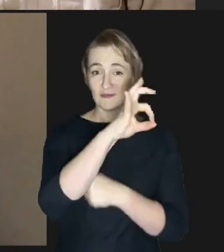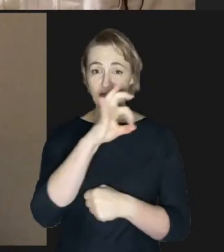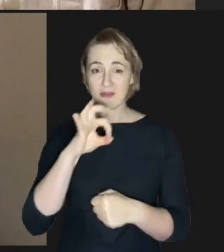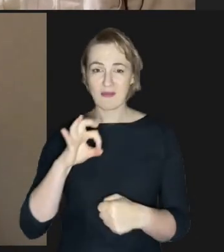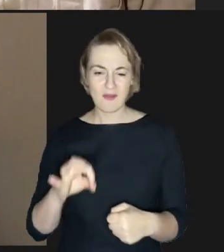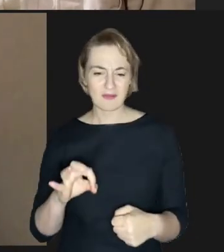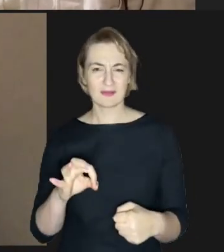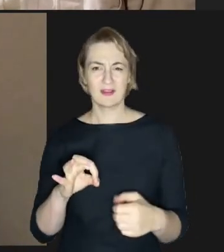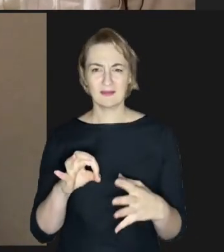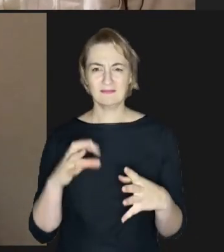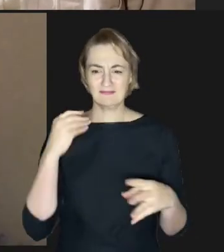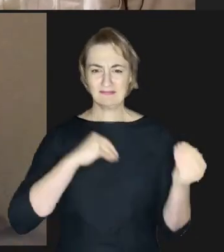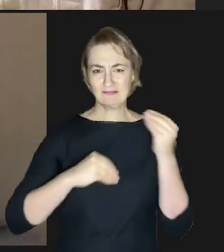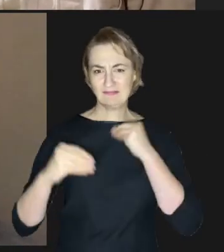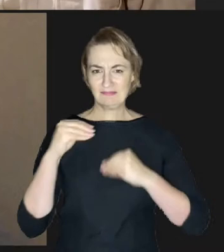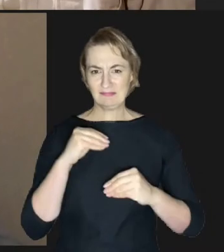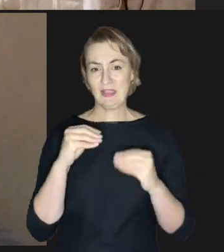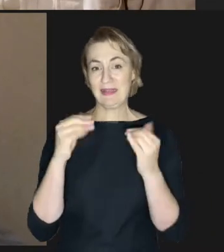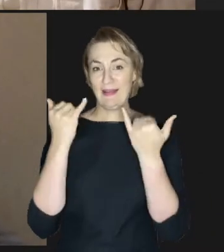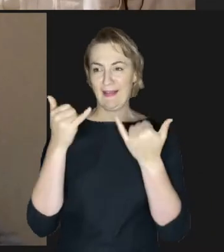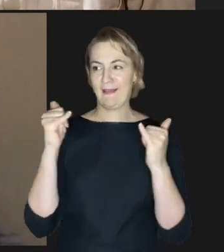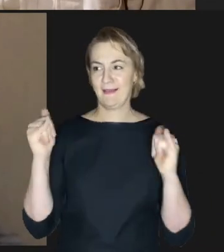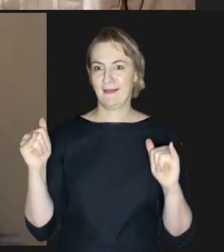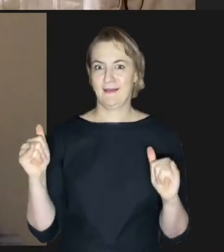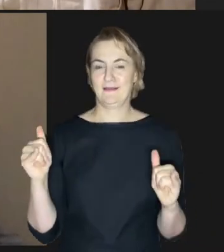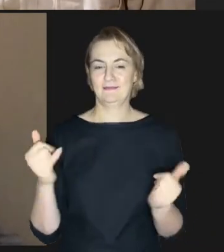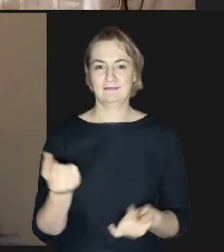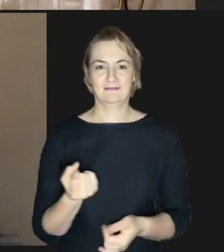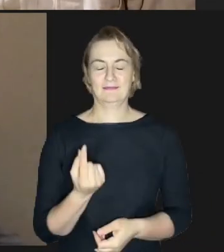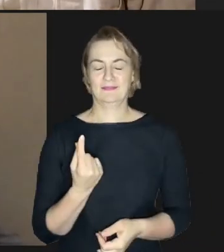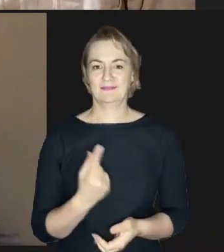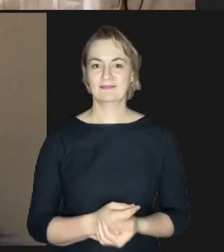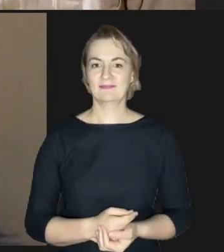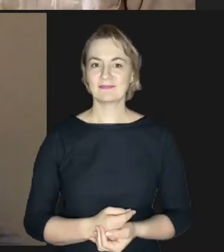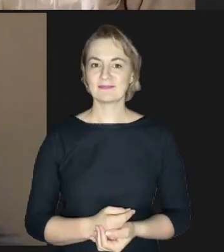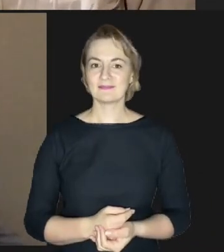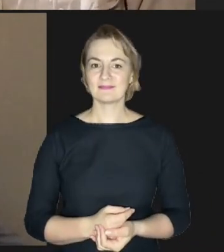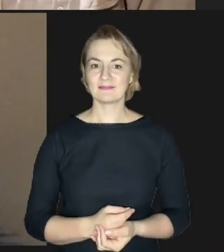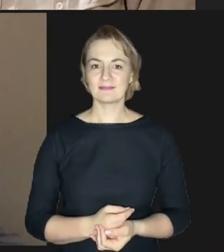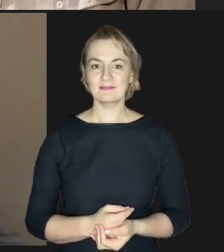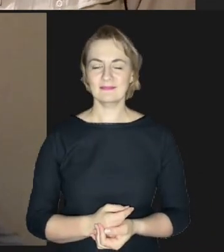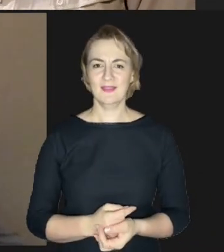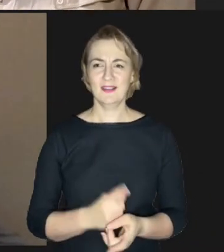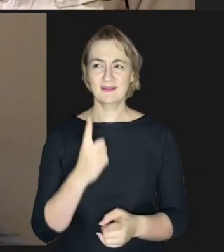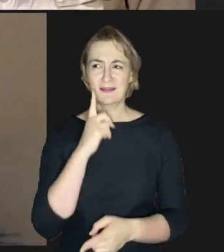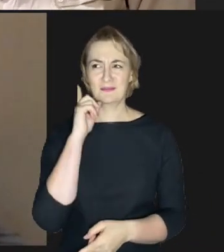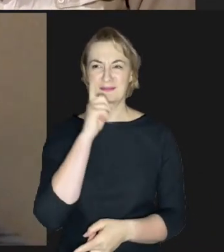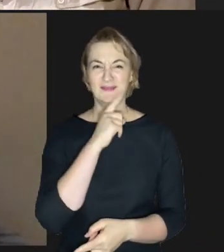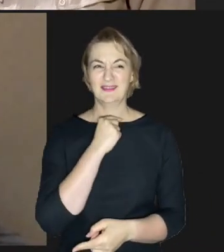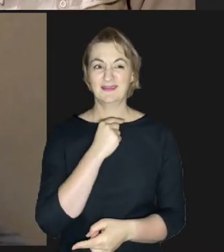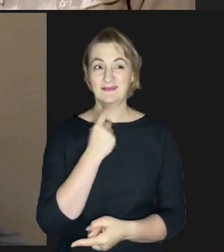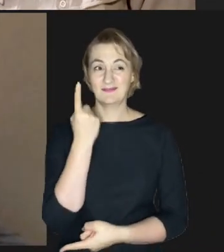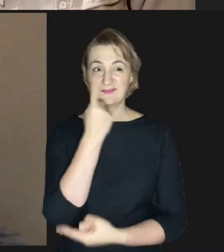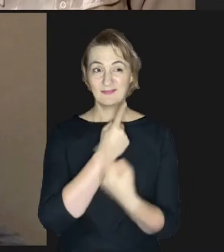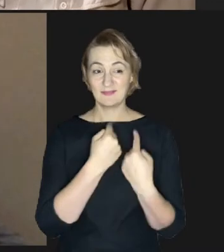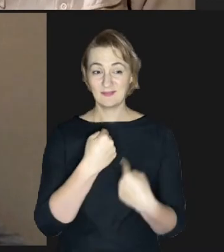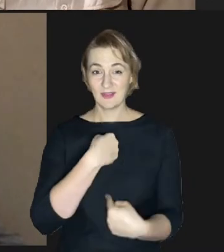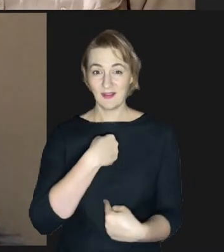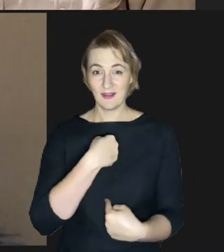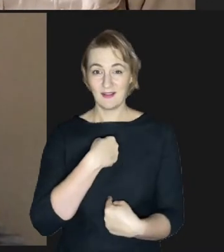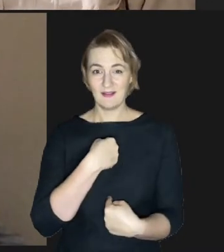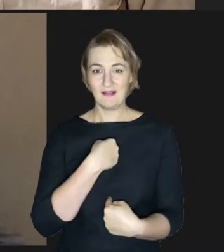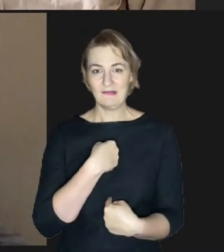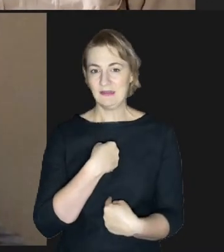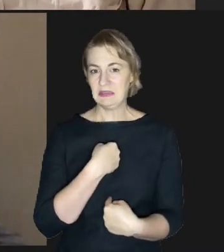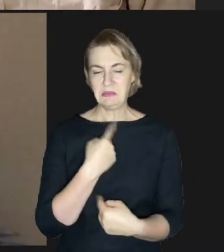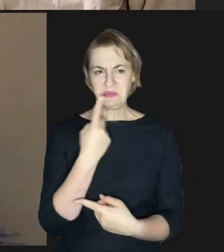innych bytów. Kiedy ja o tym mówię, to często osoby tak niechętnie o tym myślą, bo wolą myśleć